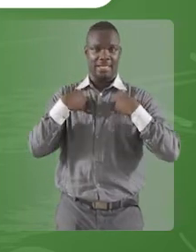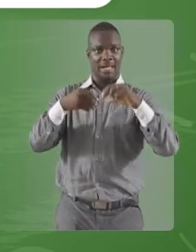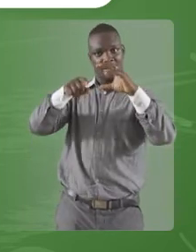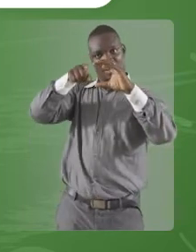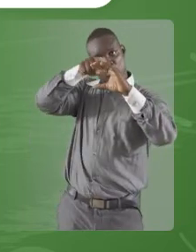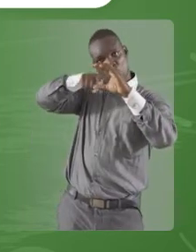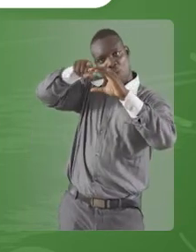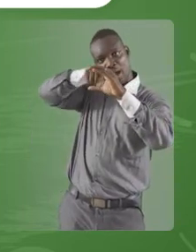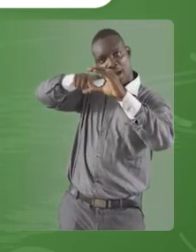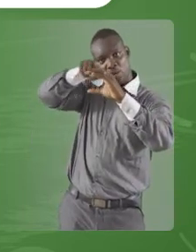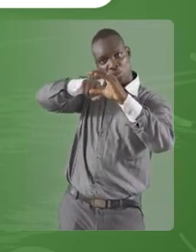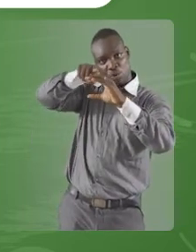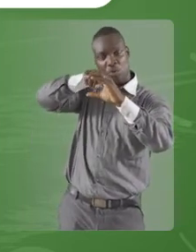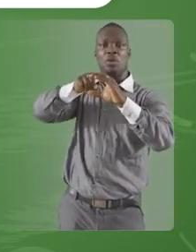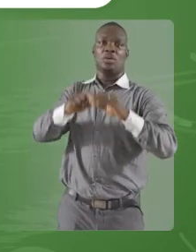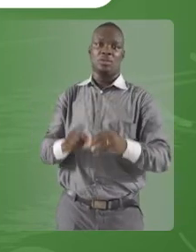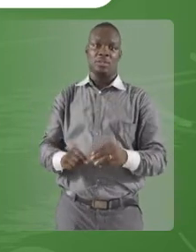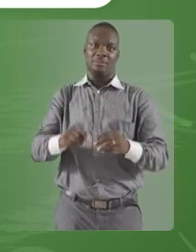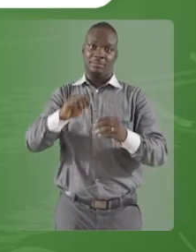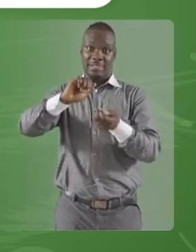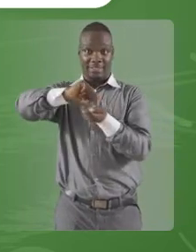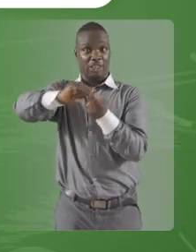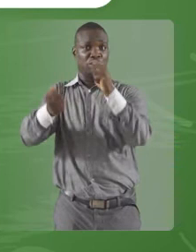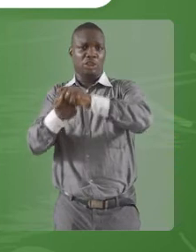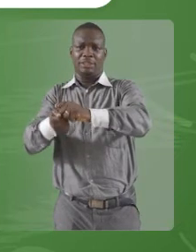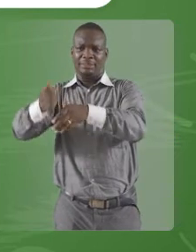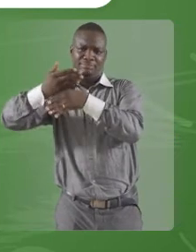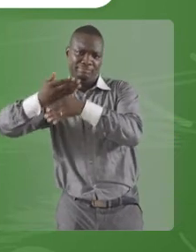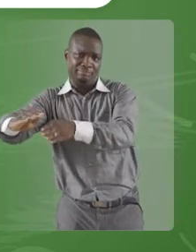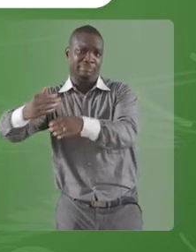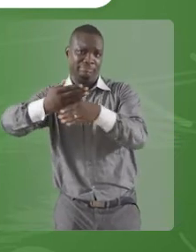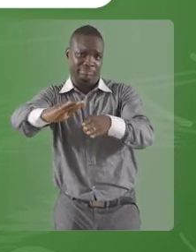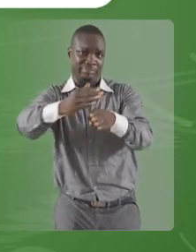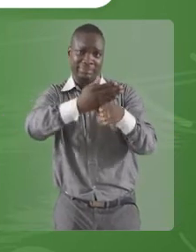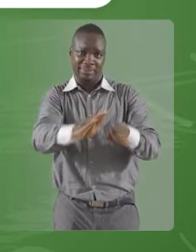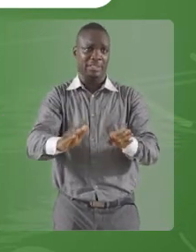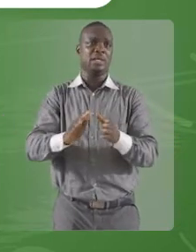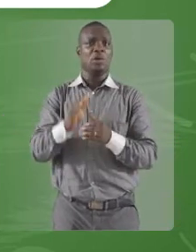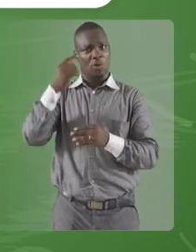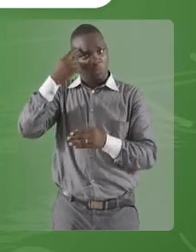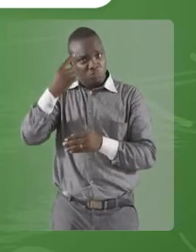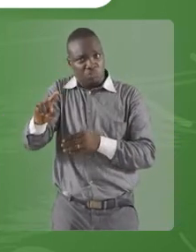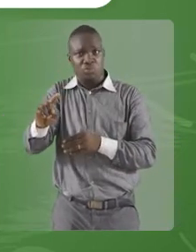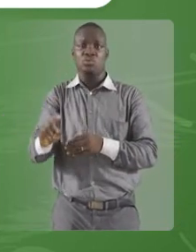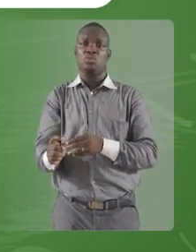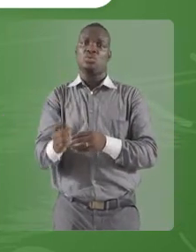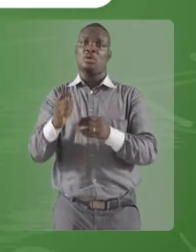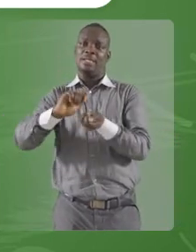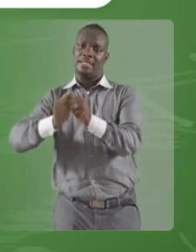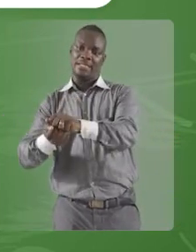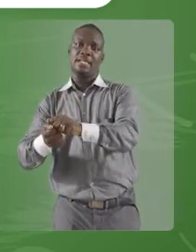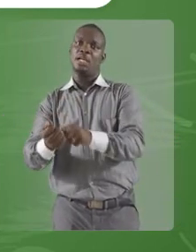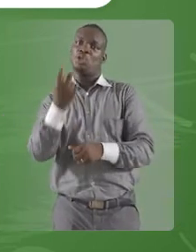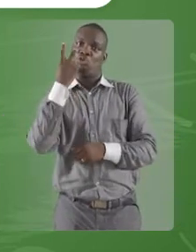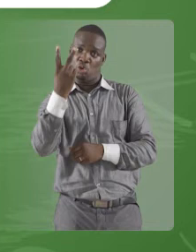chaque tétraspore subit une division ou une mitose pour donner 2 noyaux.